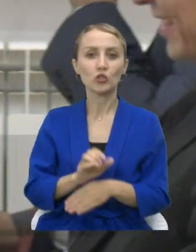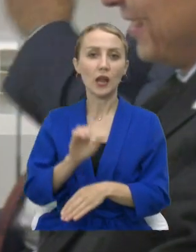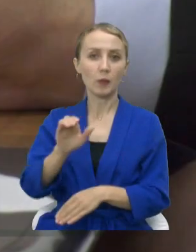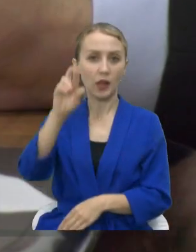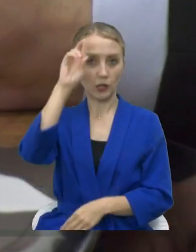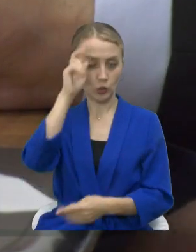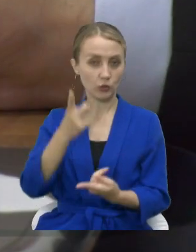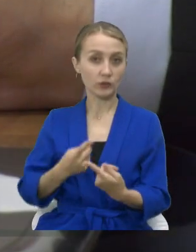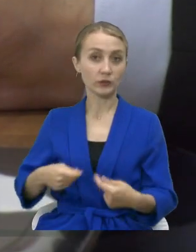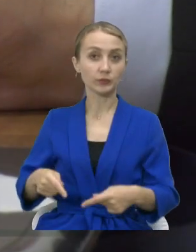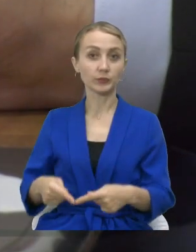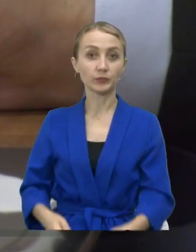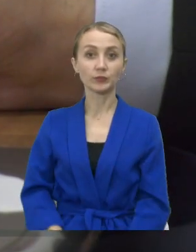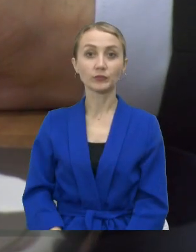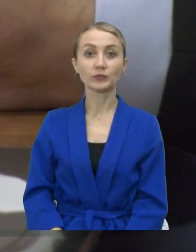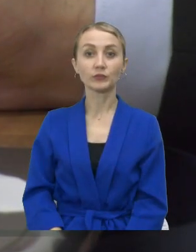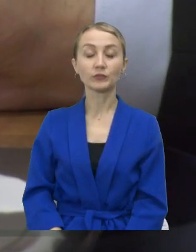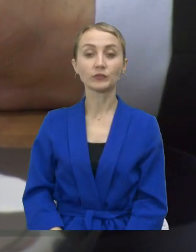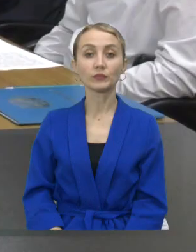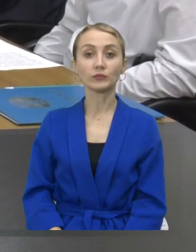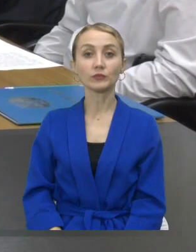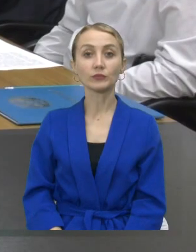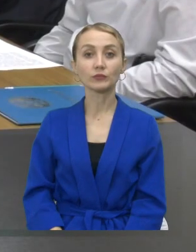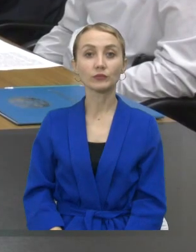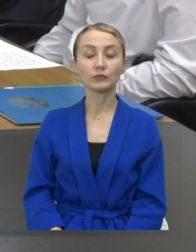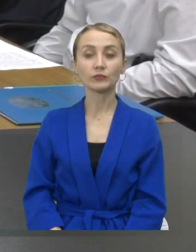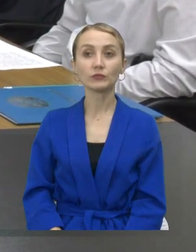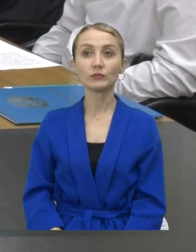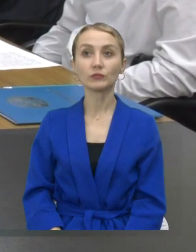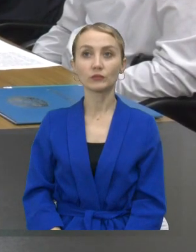государственные органы. Алина Зарубина, Жирсун Умерзак, Кокшетау.